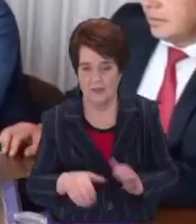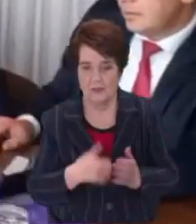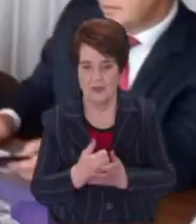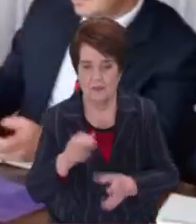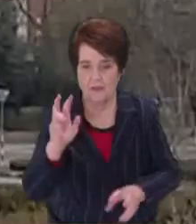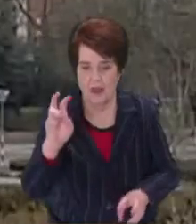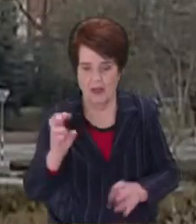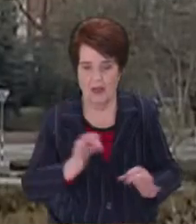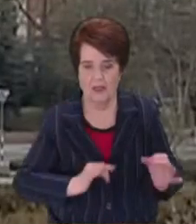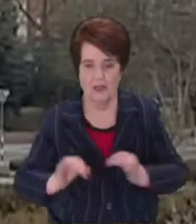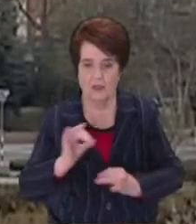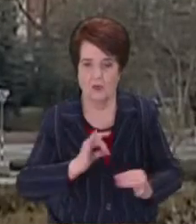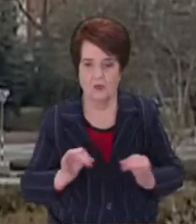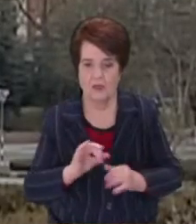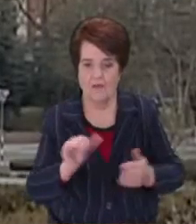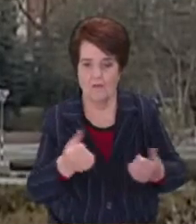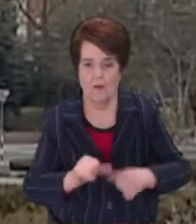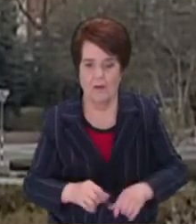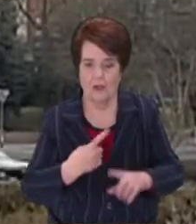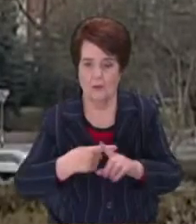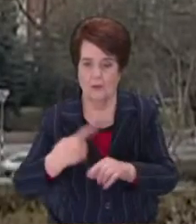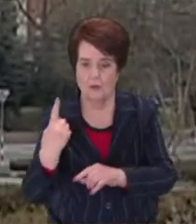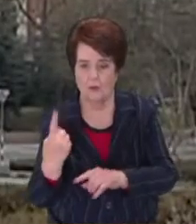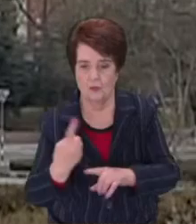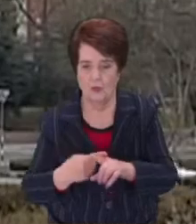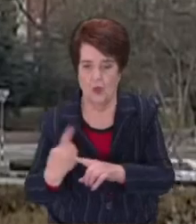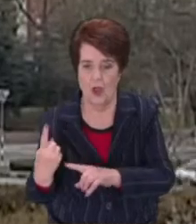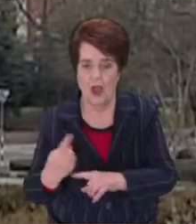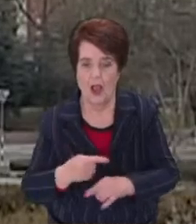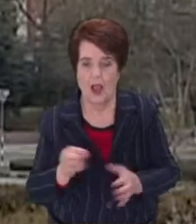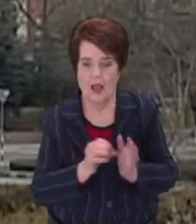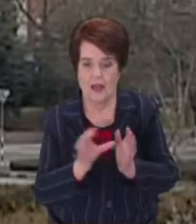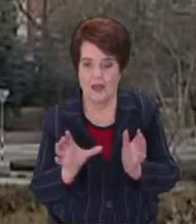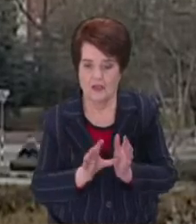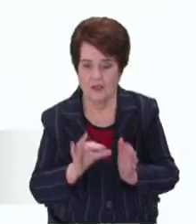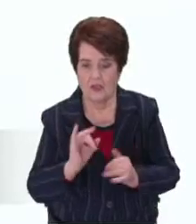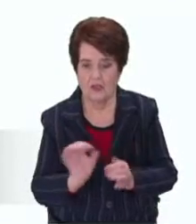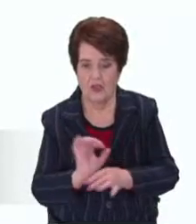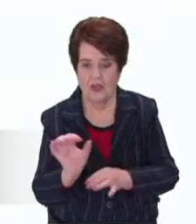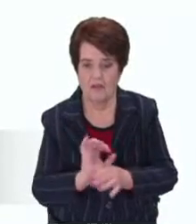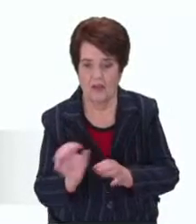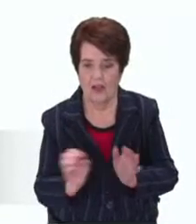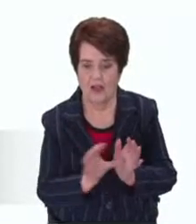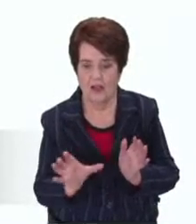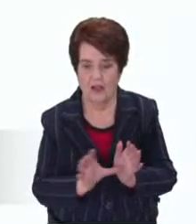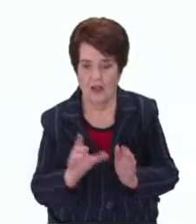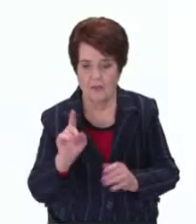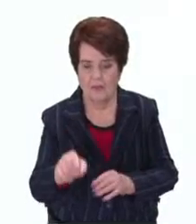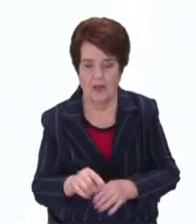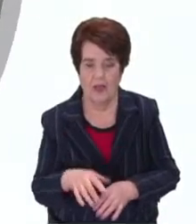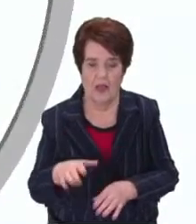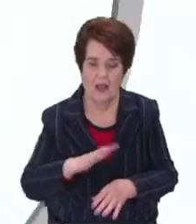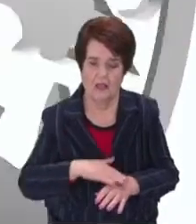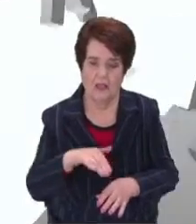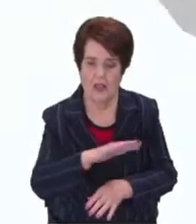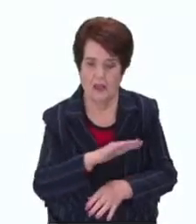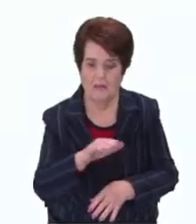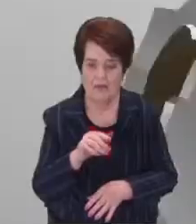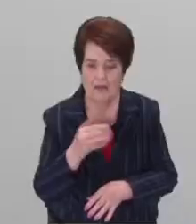agenda discuției în formatul 1+1 este criza energetică și livrările de curent pe malul drept al Nistrului.